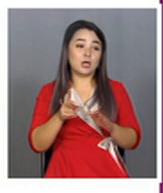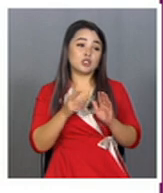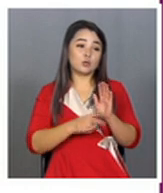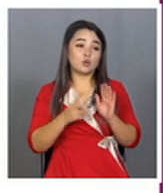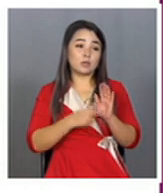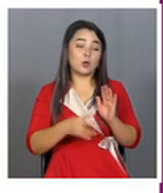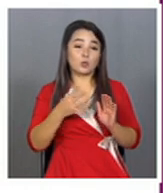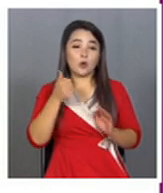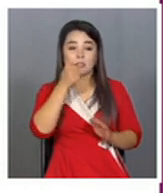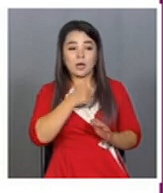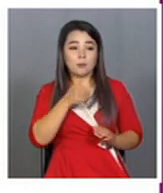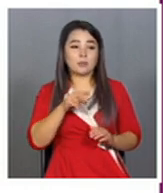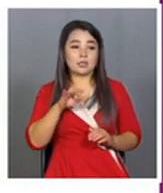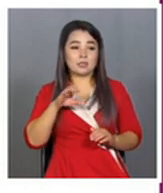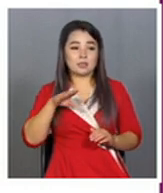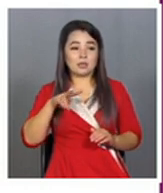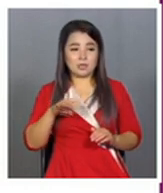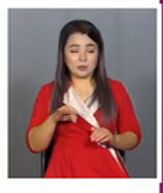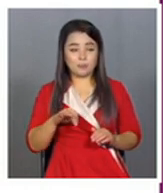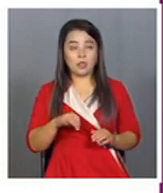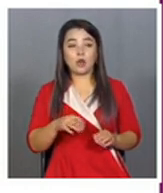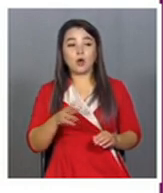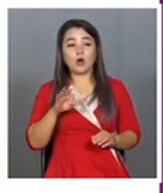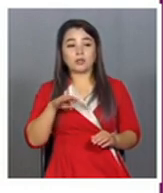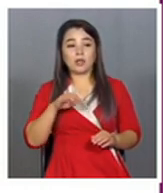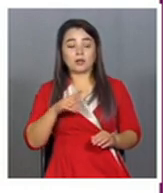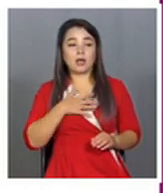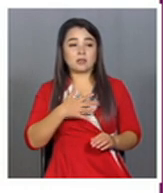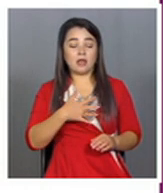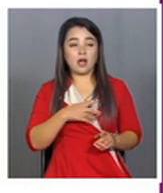1774 жылы Пристли оттекті ашты.